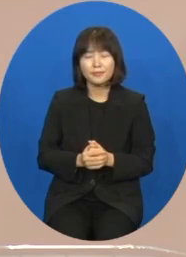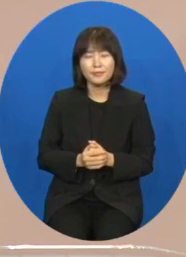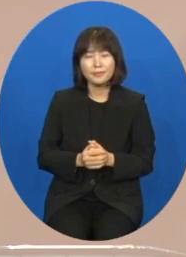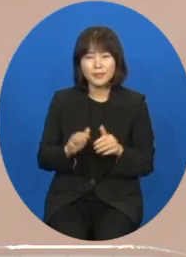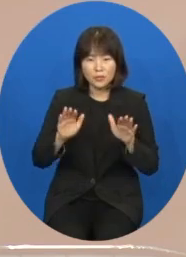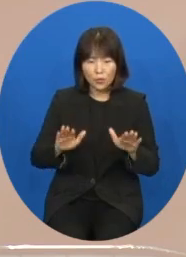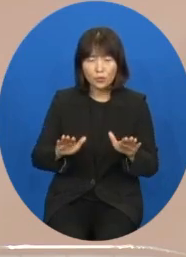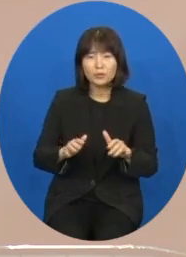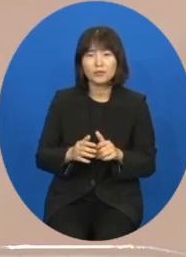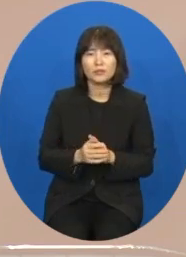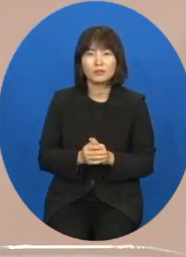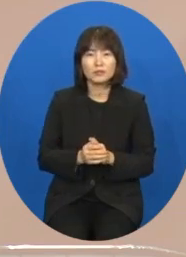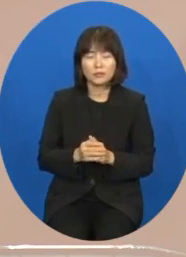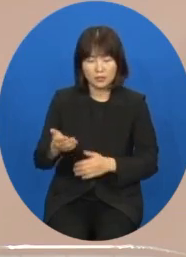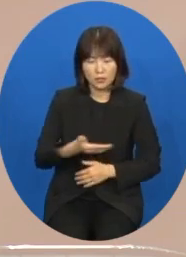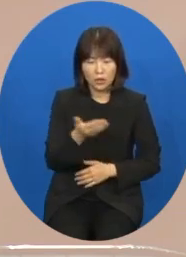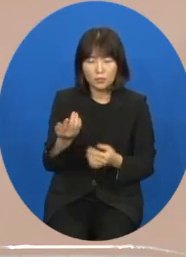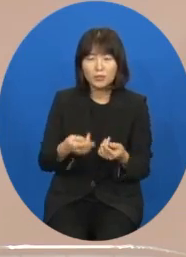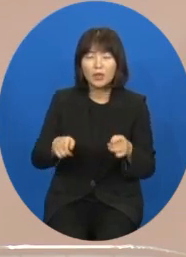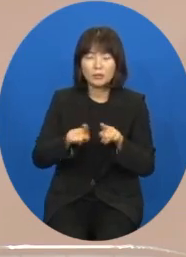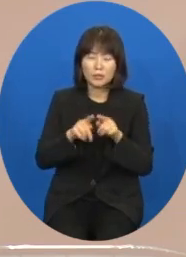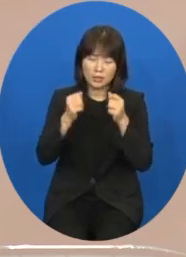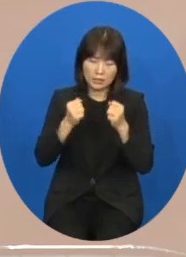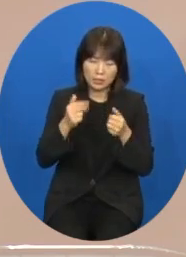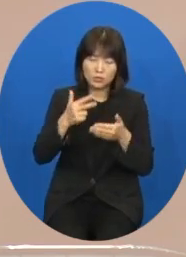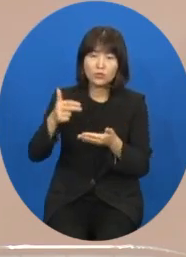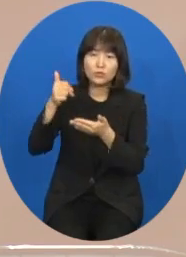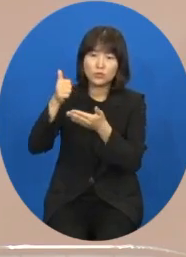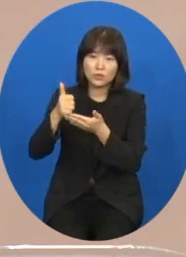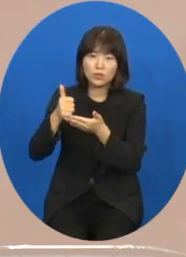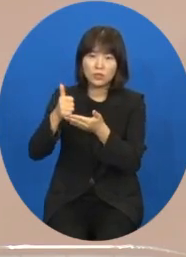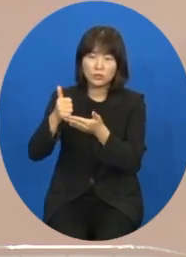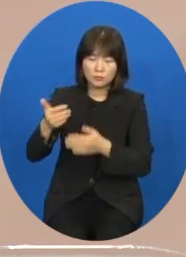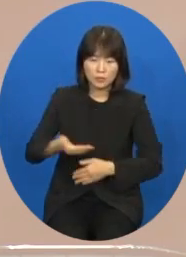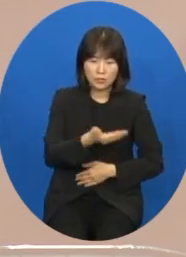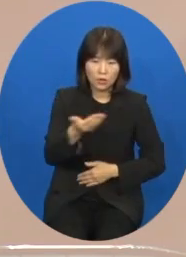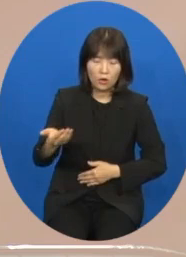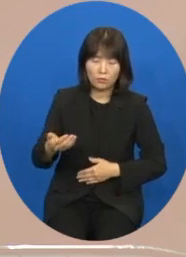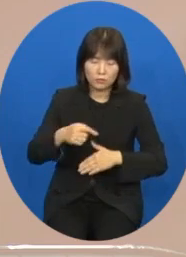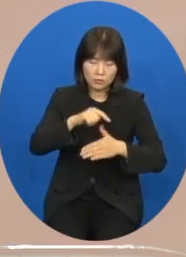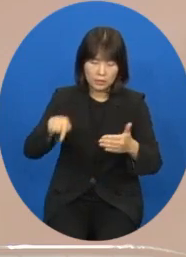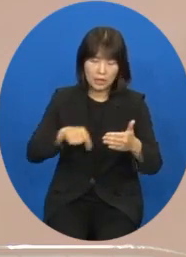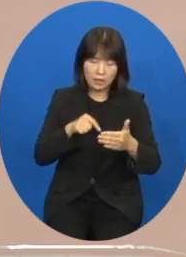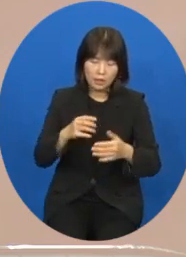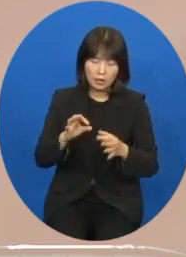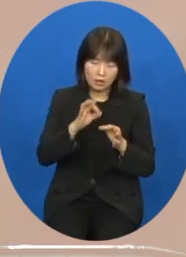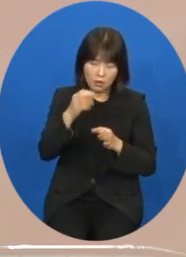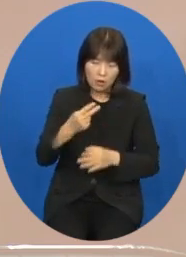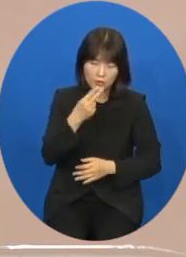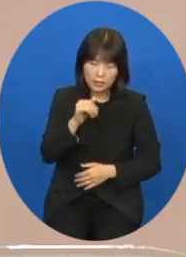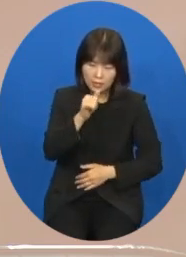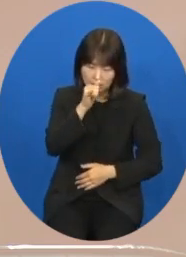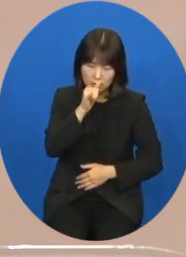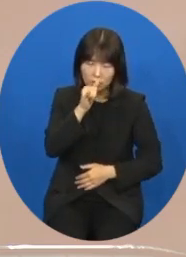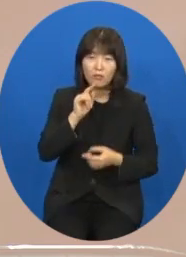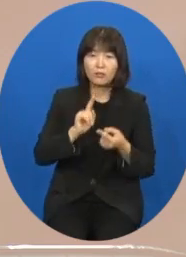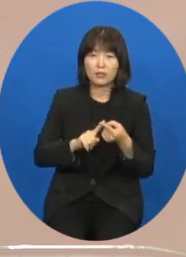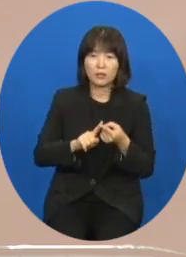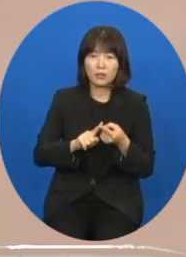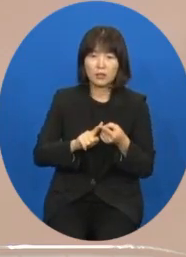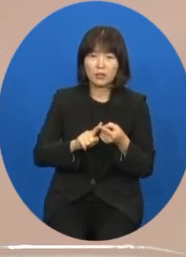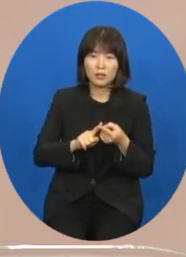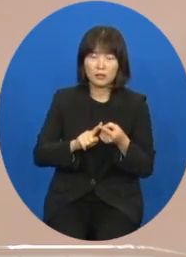오늘 이 시간 여러분과 함께 계시는 주님, 그리고 여러분 자신 안에 영생이 있다는 사실을